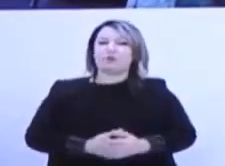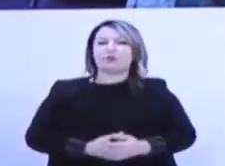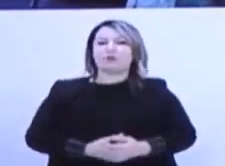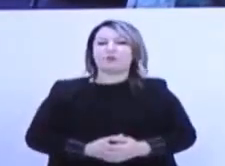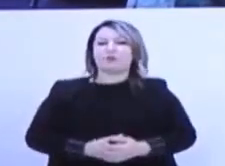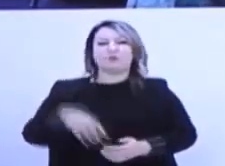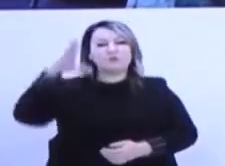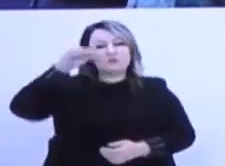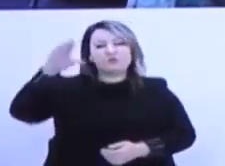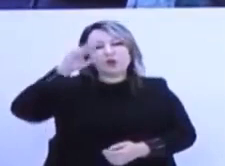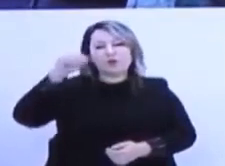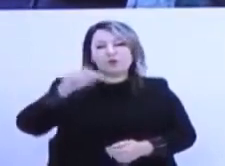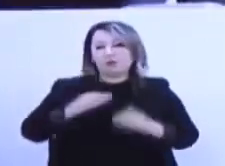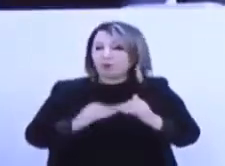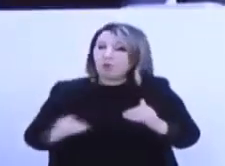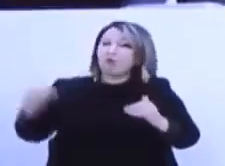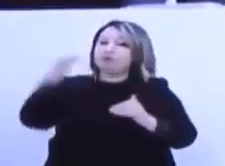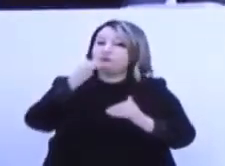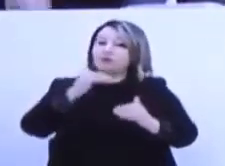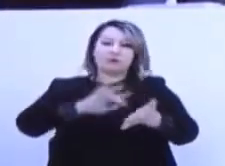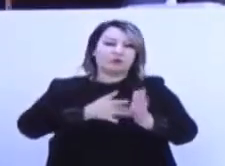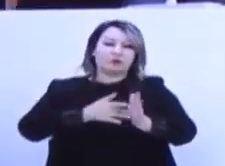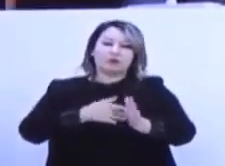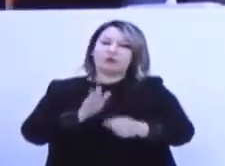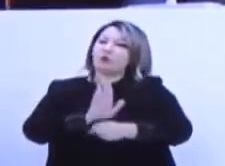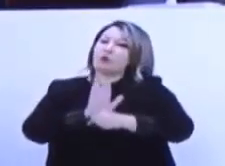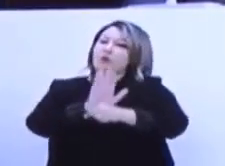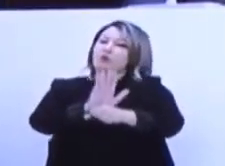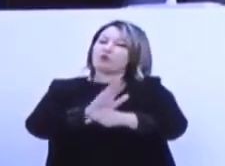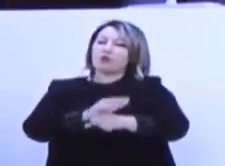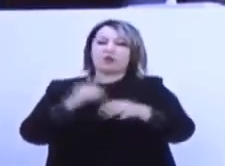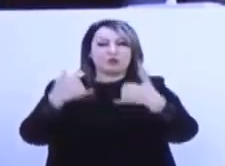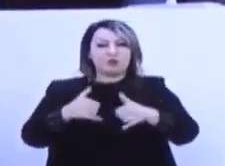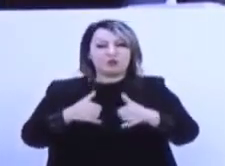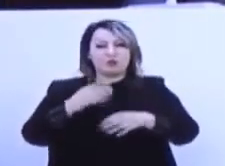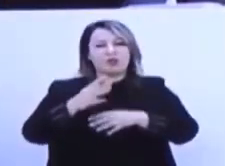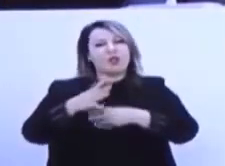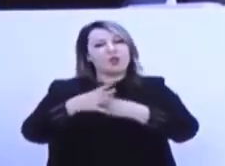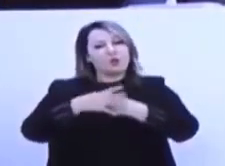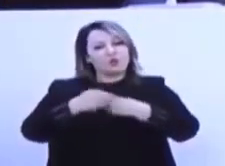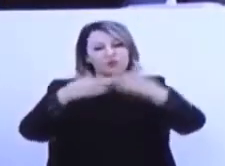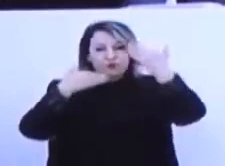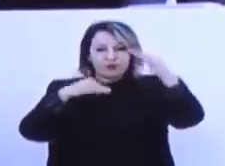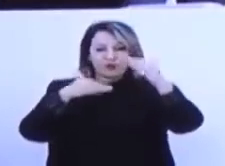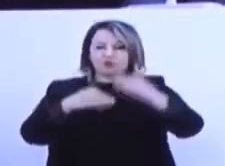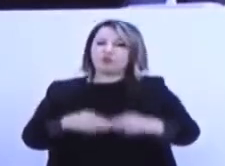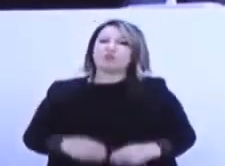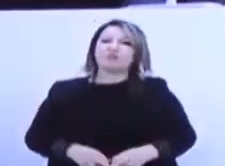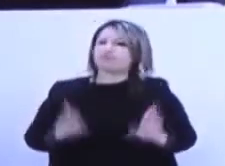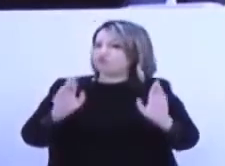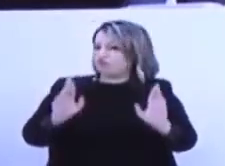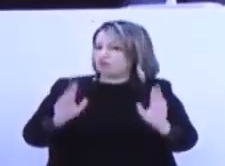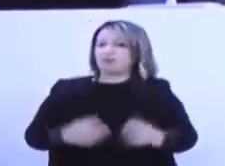كفاءة وكفاءة عليا مشهودة له جزائريا ودوليا. فأنا أفضل